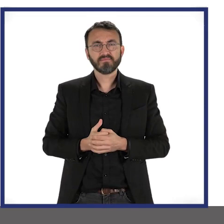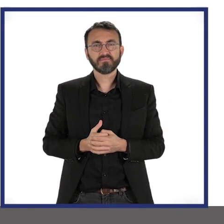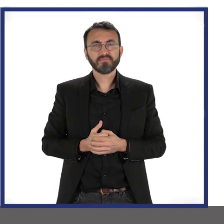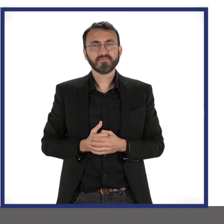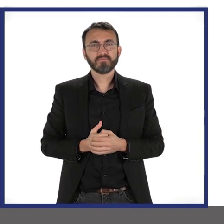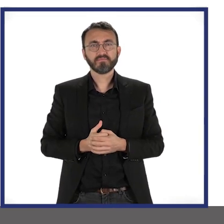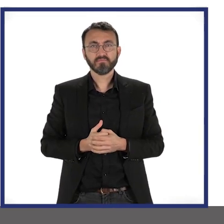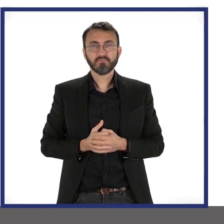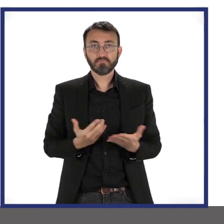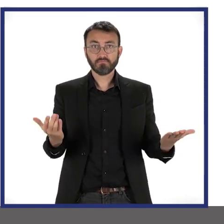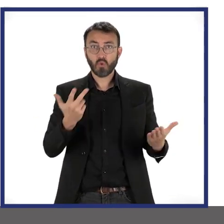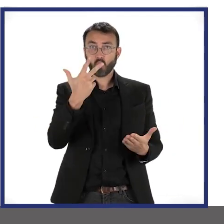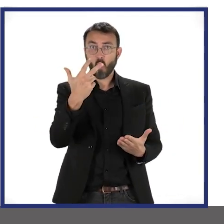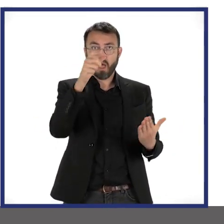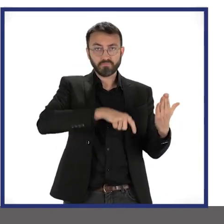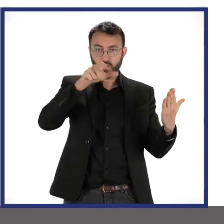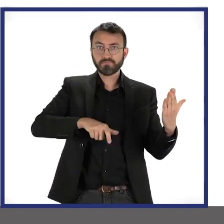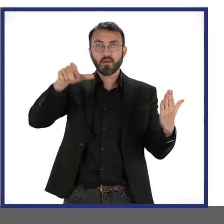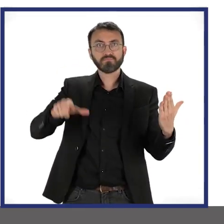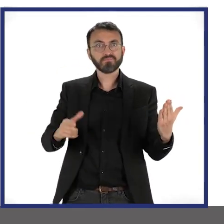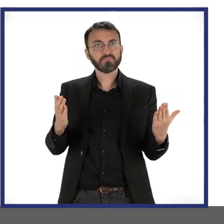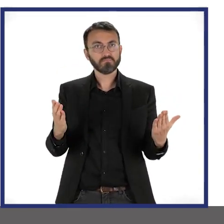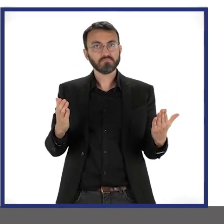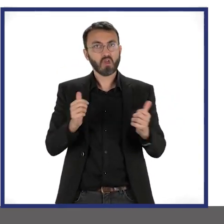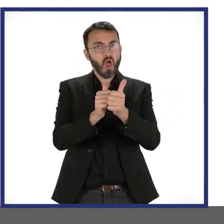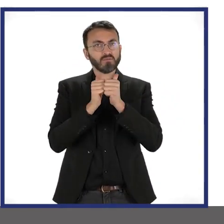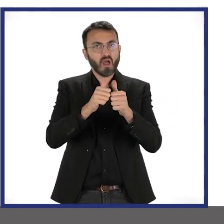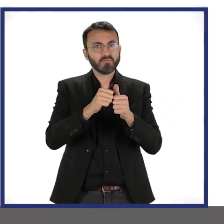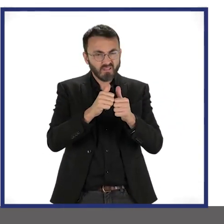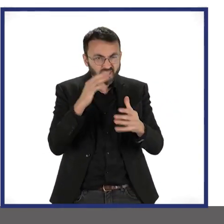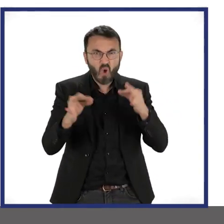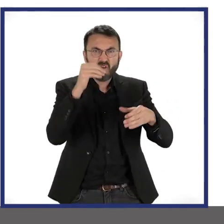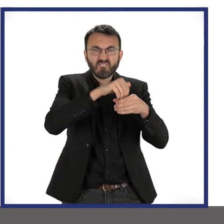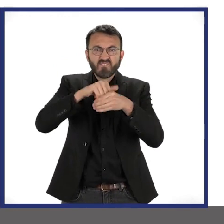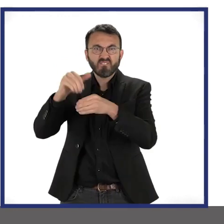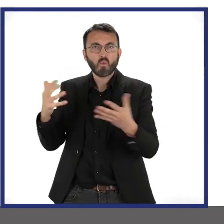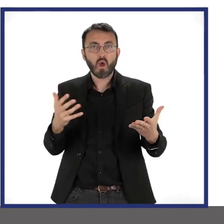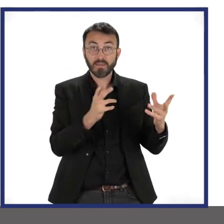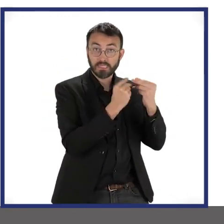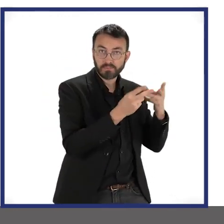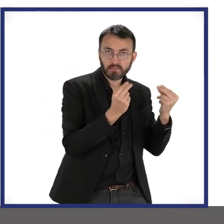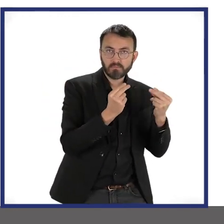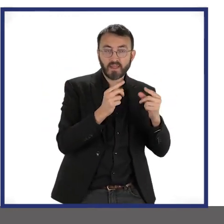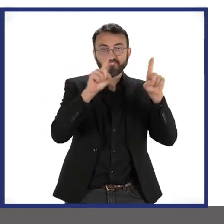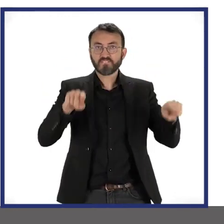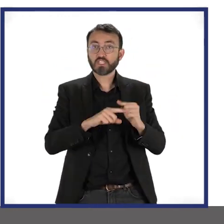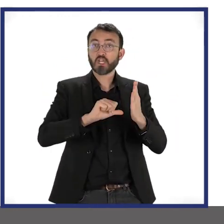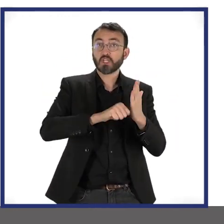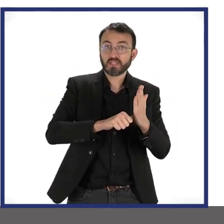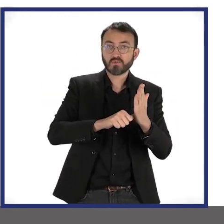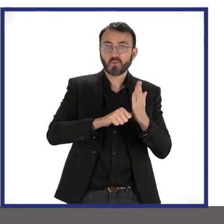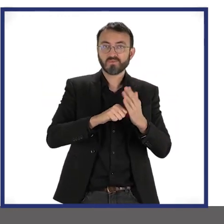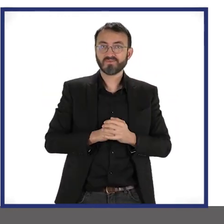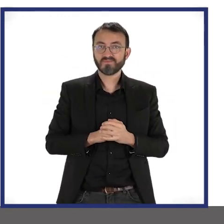très simple. Le kit se présente comme ça, en 3 volets. Découvrons ensemble ce qu'il contient. Un mode d'emploi,